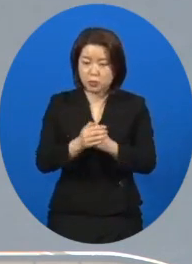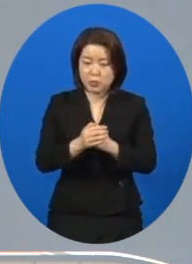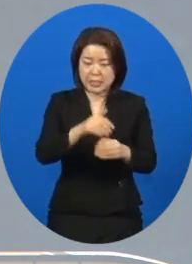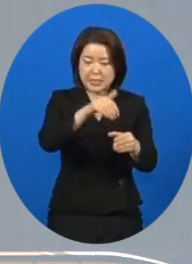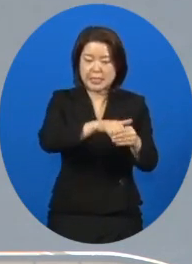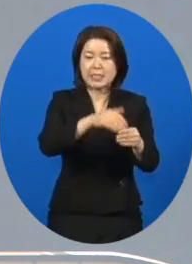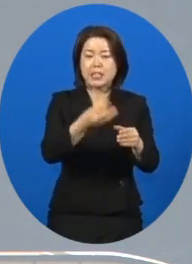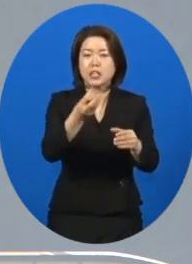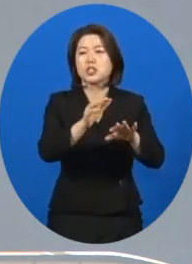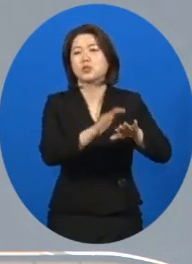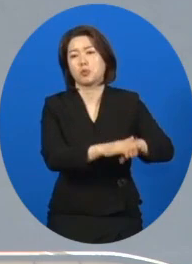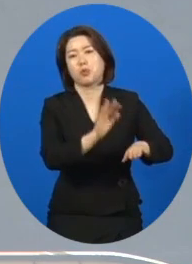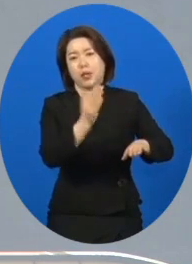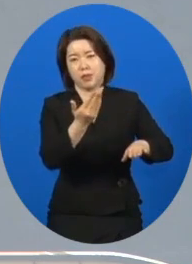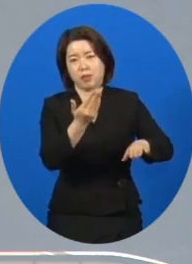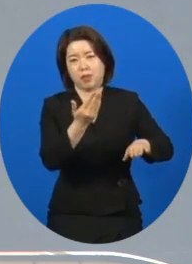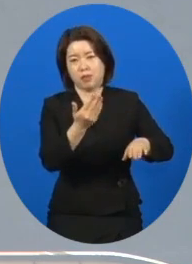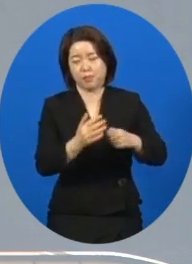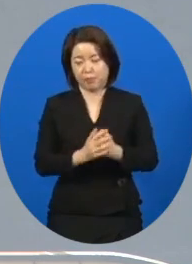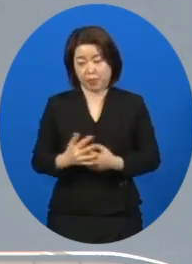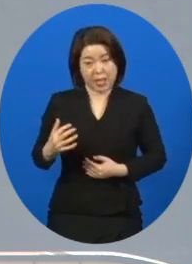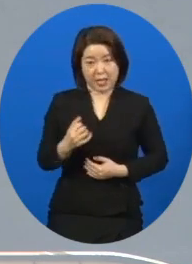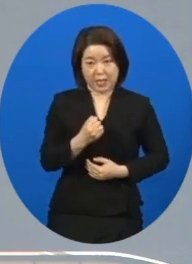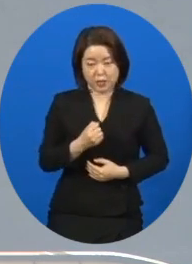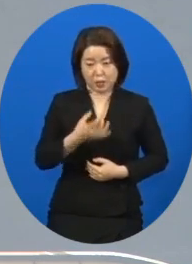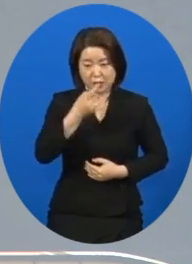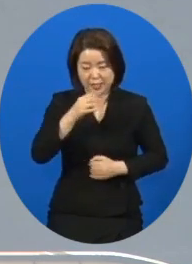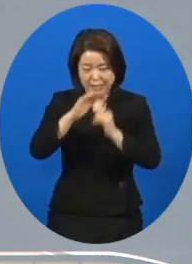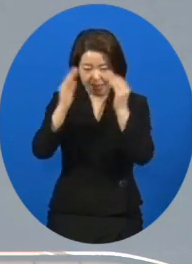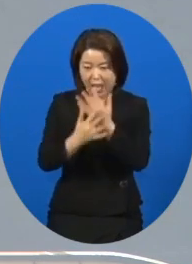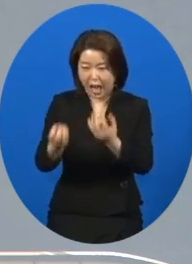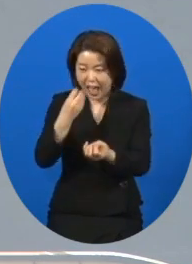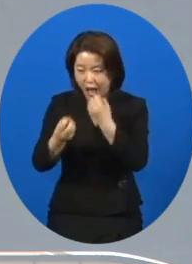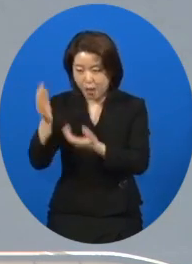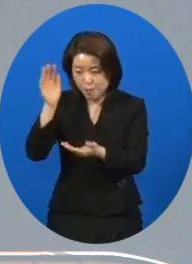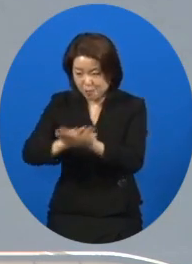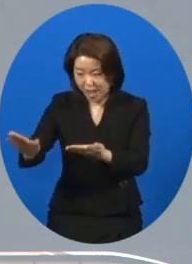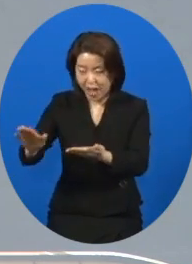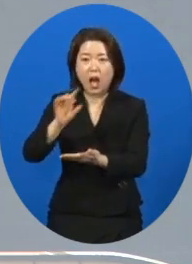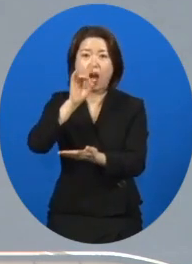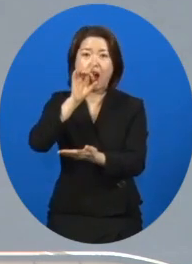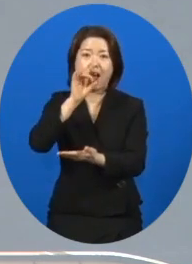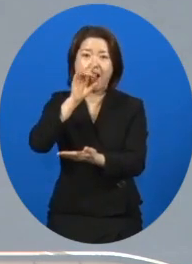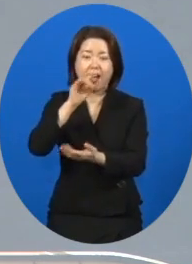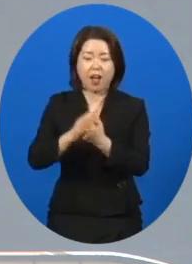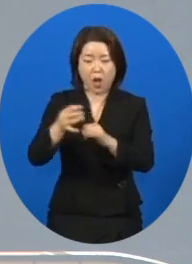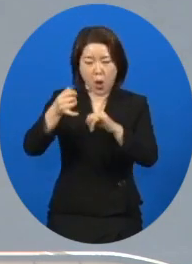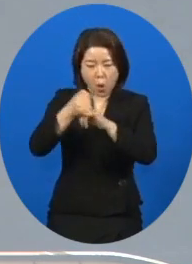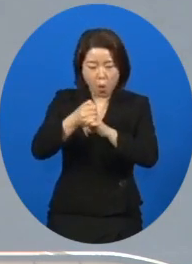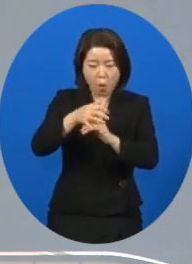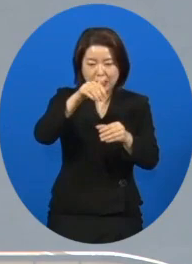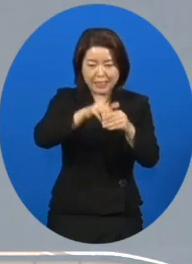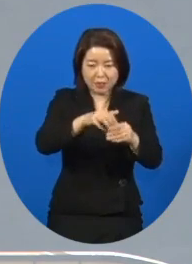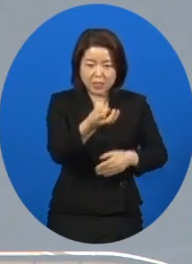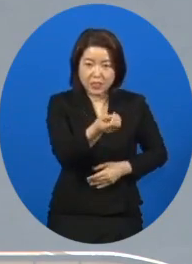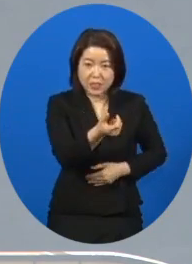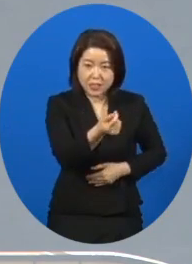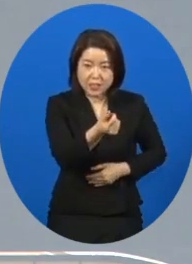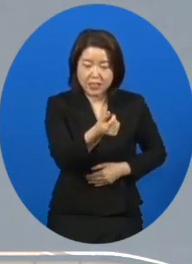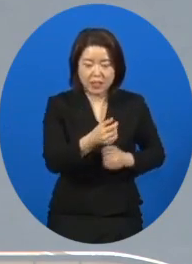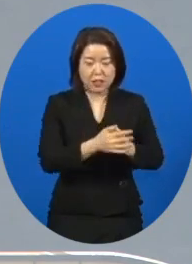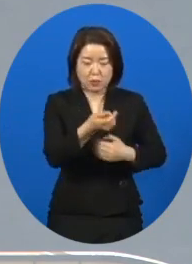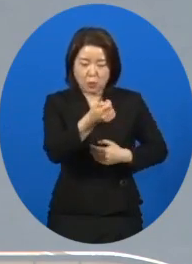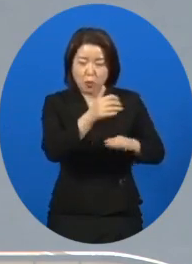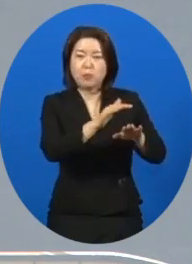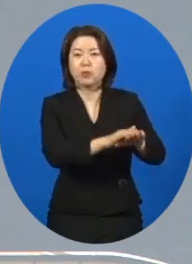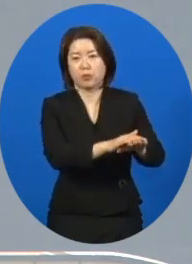씨입니다. 그러니까 가지고 있는 곡식을 다 먹으면 안 되죠. 반드시 심을 씨는 따로